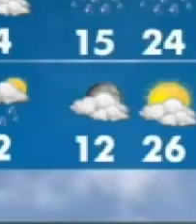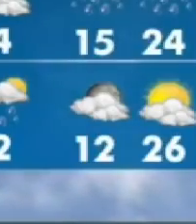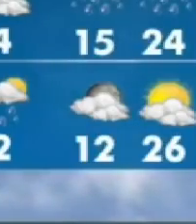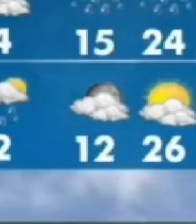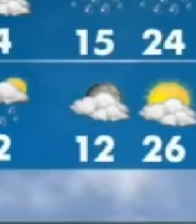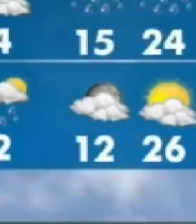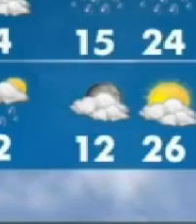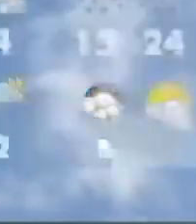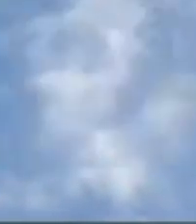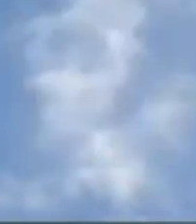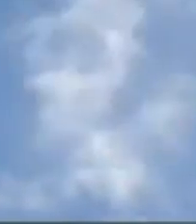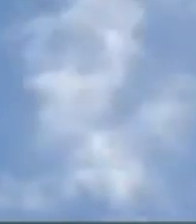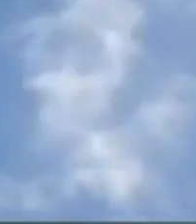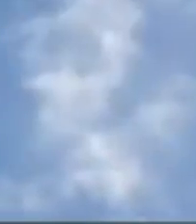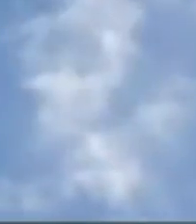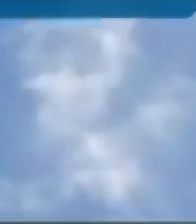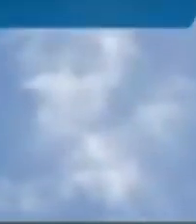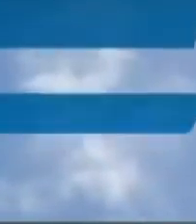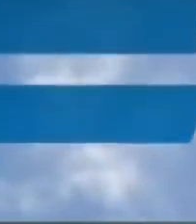хэмийн дулаан.